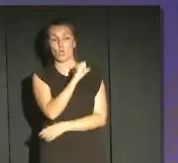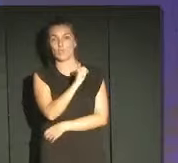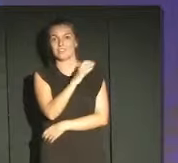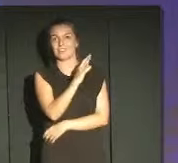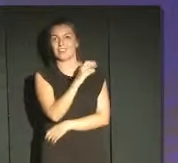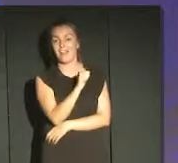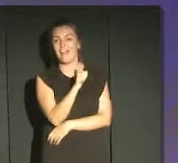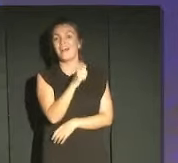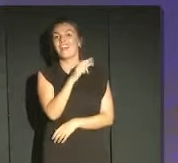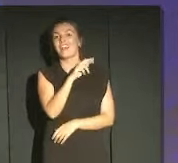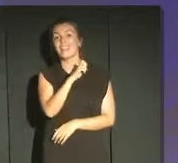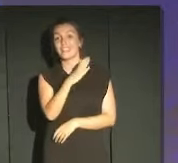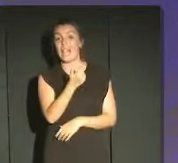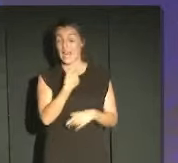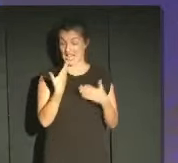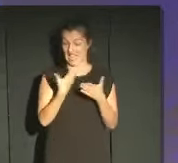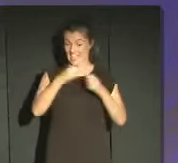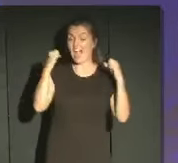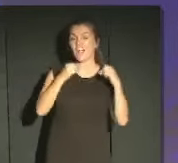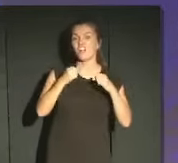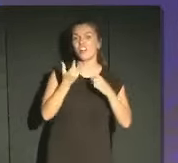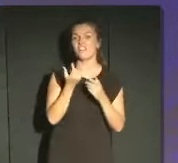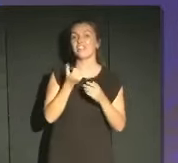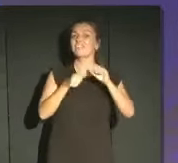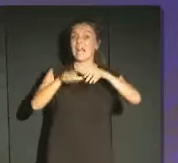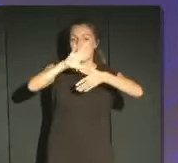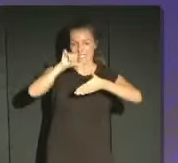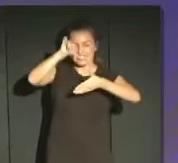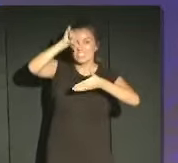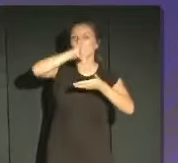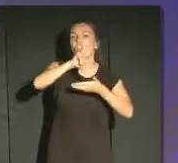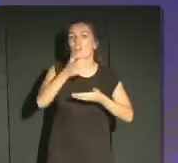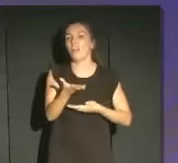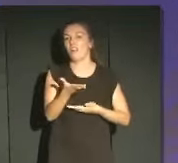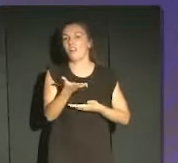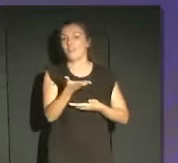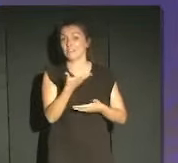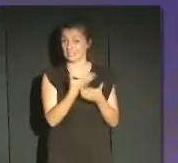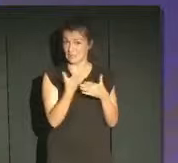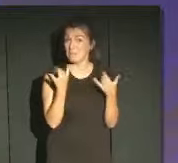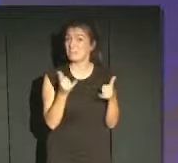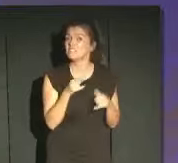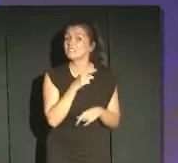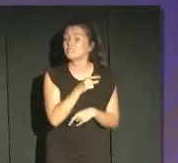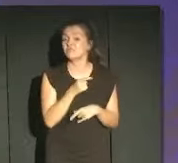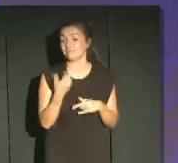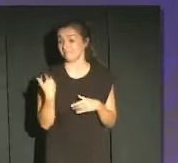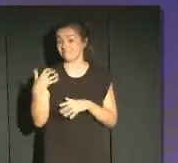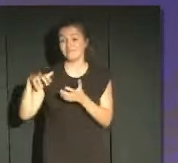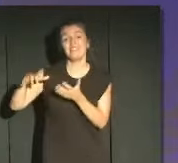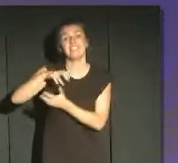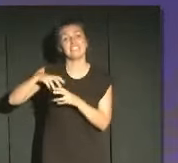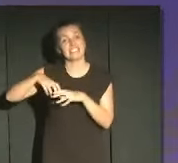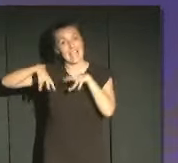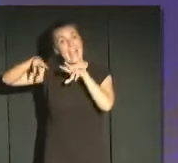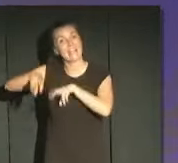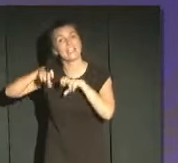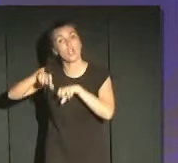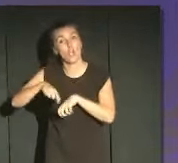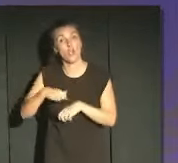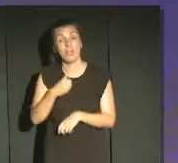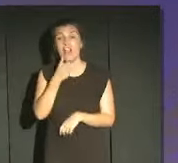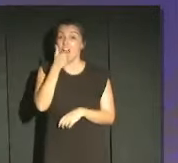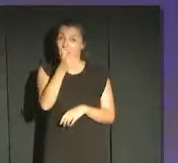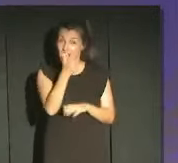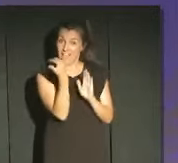échange avec l'Amérique centrale mais vous croyez qu'il s'arrête à ça on a eu récemment en pleine crise agricole deux nouveaux accord de libre échange pas un